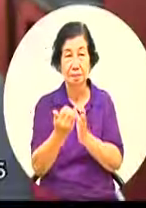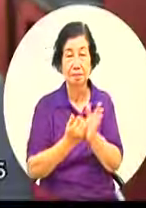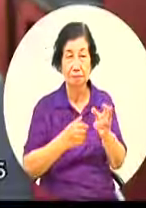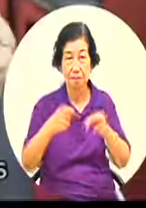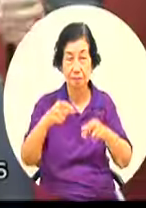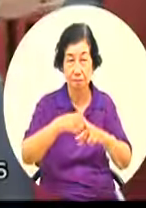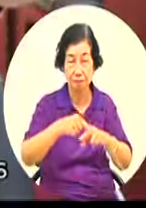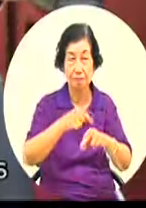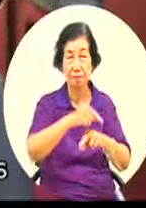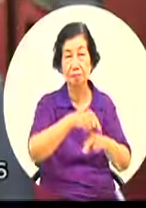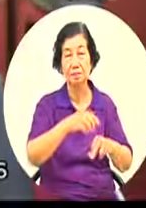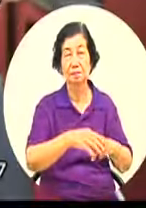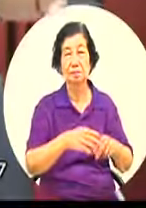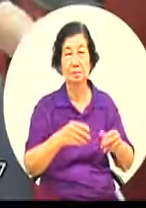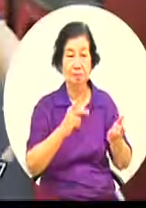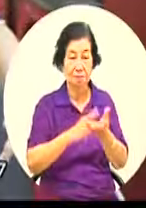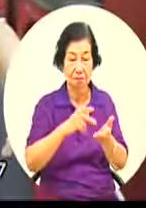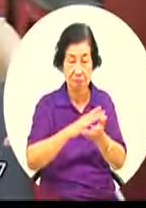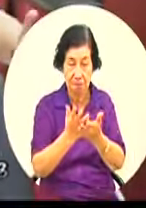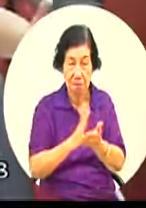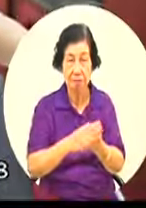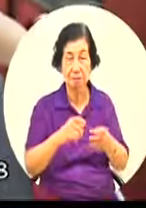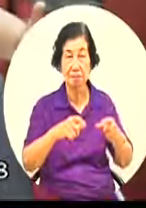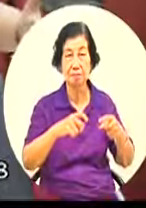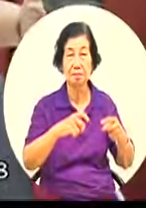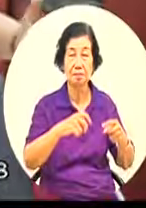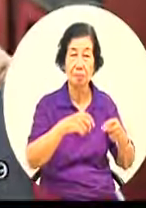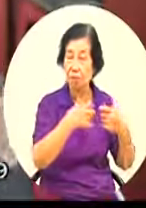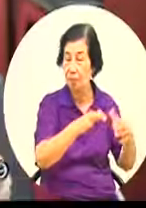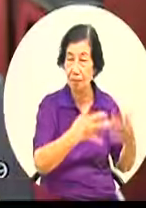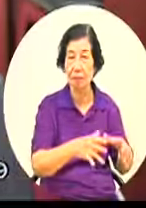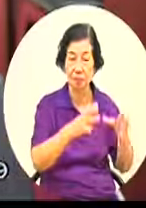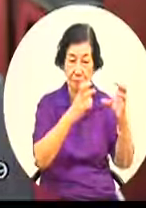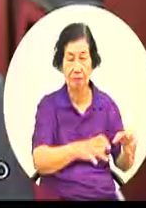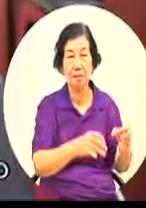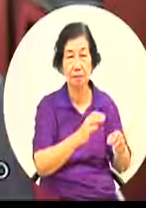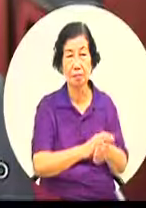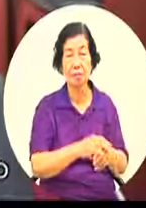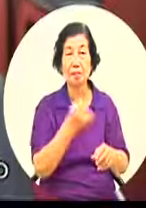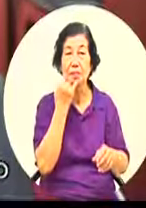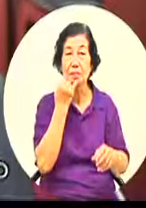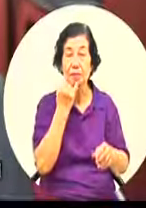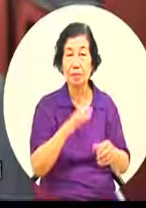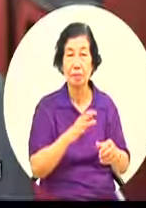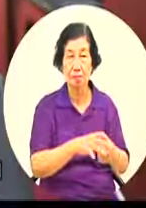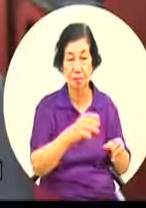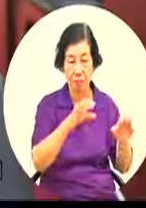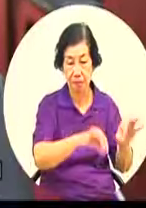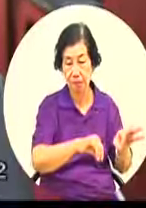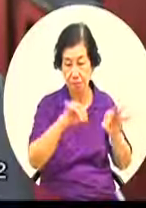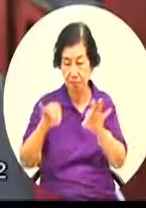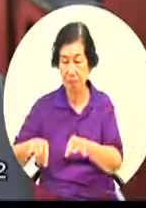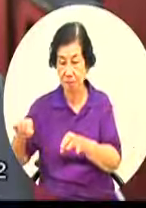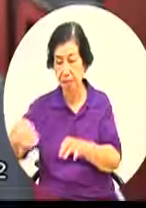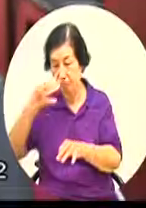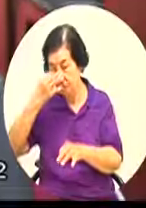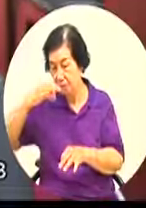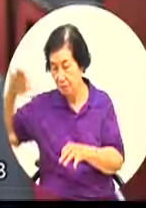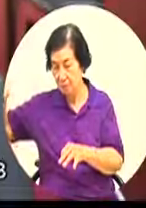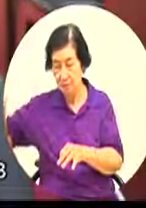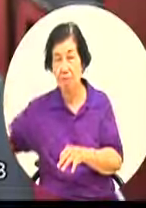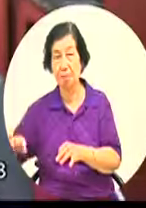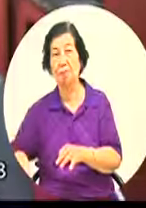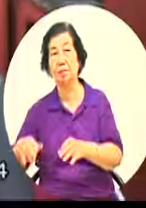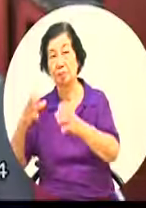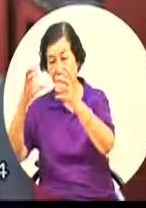咱家，我这土地咱甲找好啊。啊，这个所在跟包含地目也是可以盖图书馆的，绝对